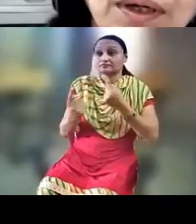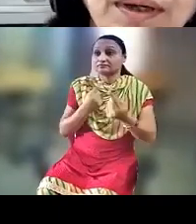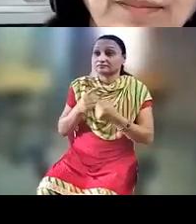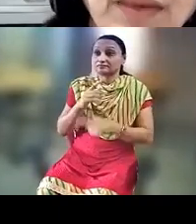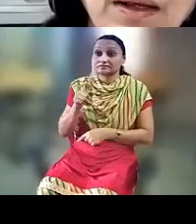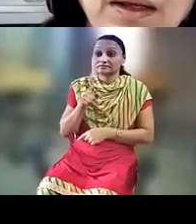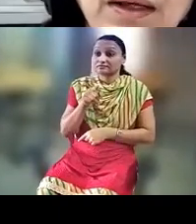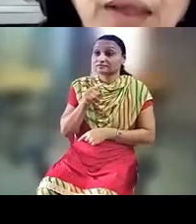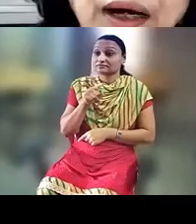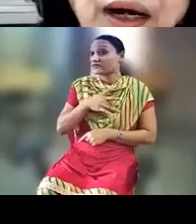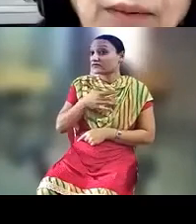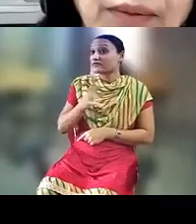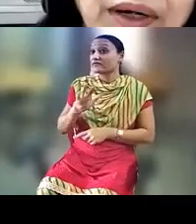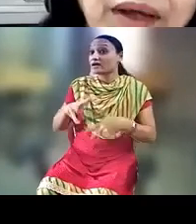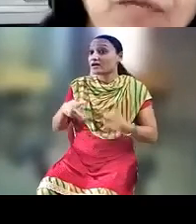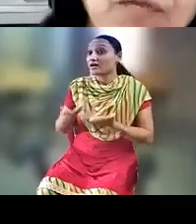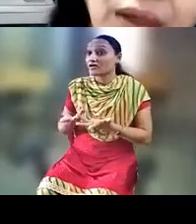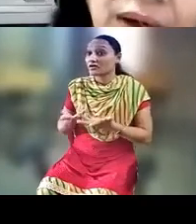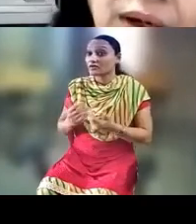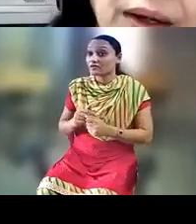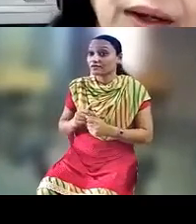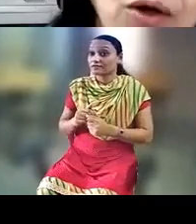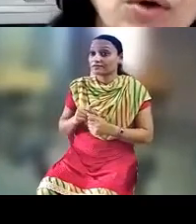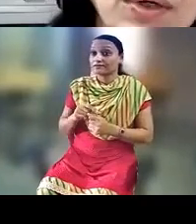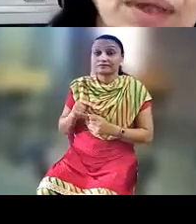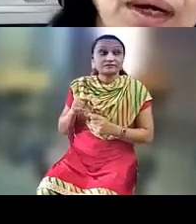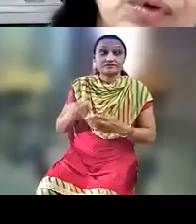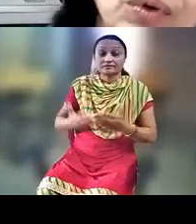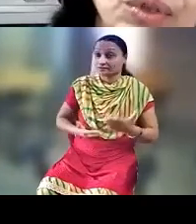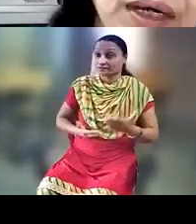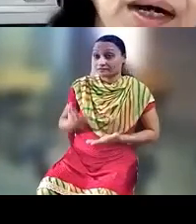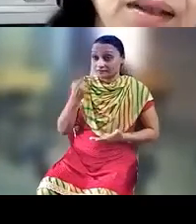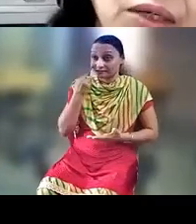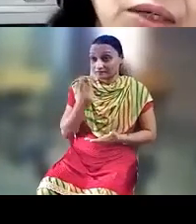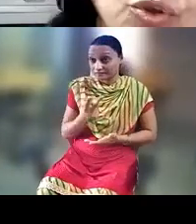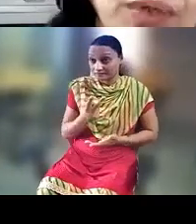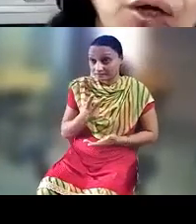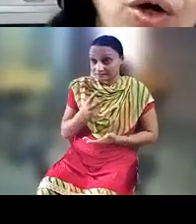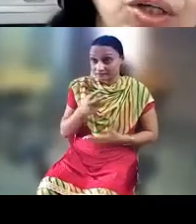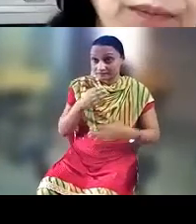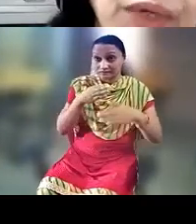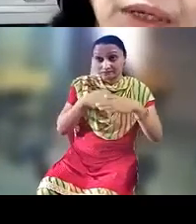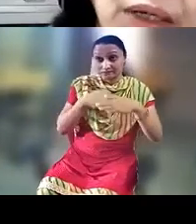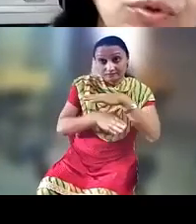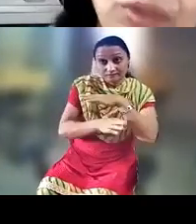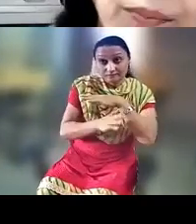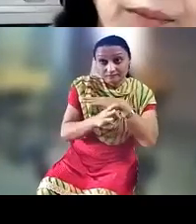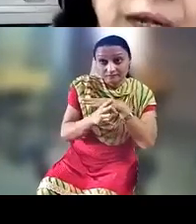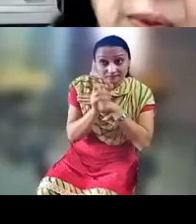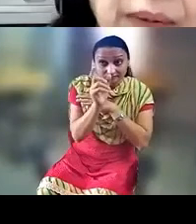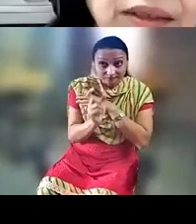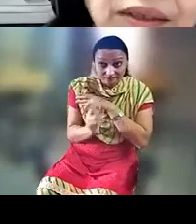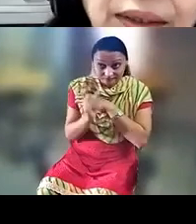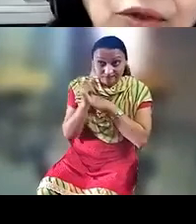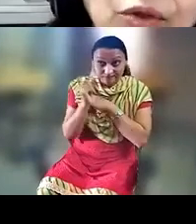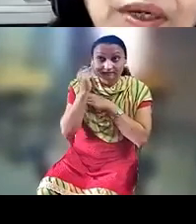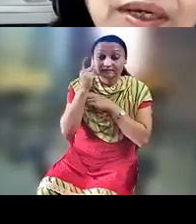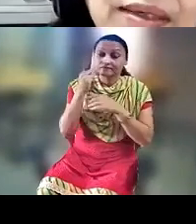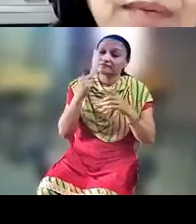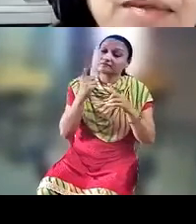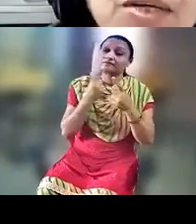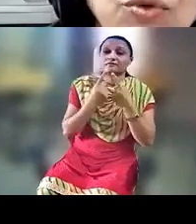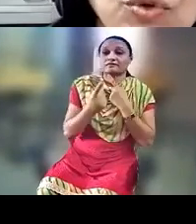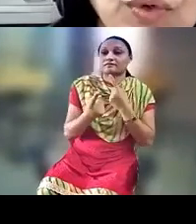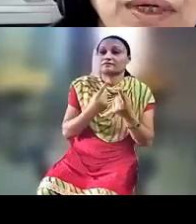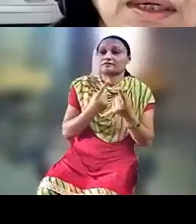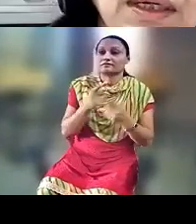रहा है, क्या हमें बर्ताव दिख रहा है, और क्या वो उसके अंदर जो भी और शब्द हैं उन सब के बारे में बात कर सकते हैं कि तुम्हें